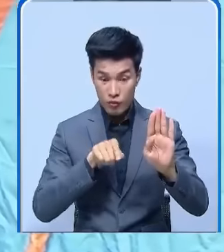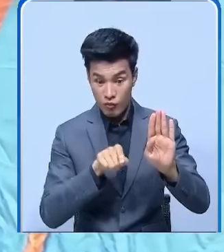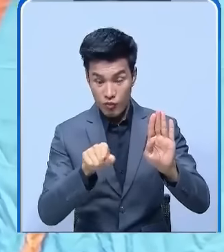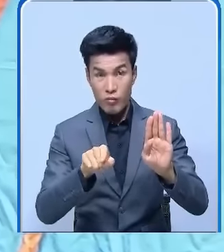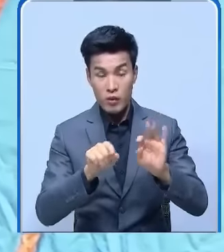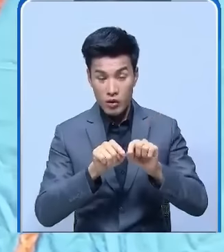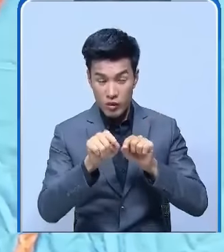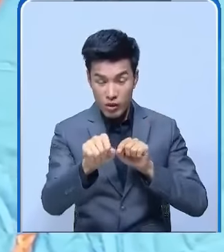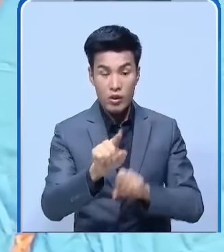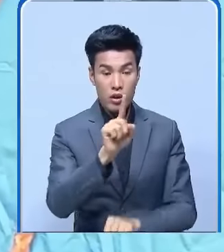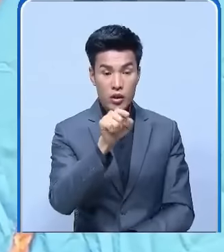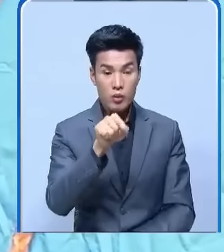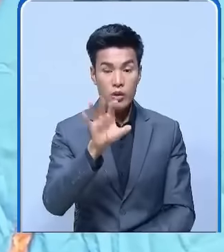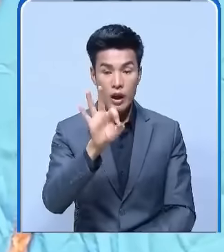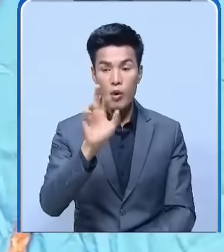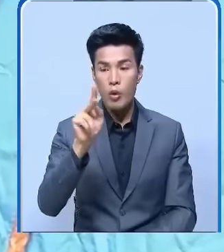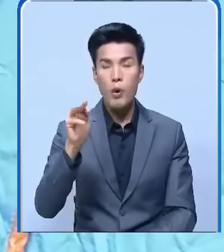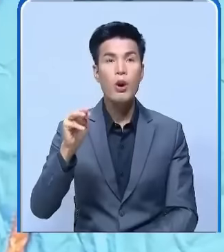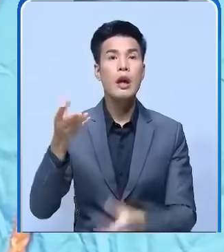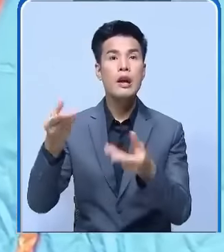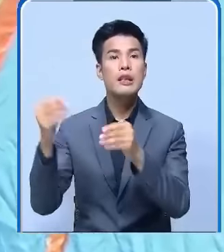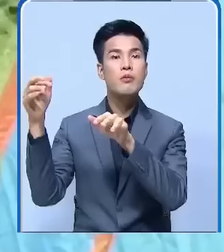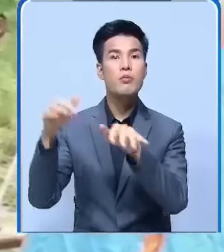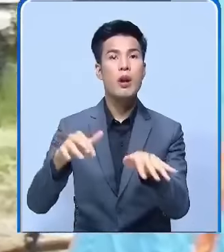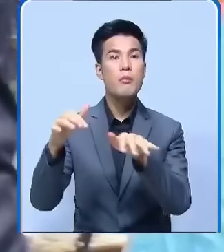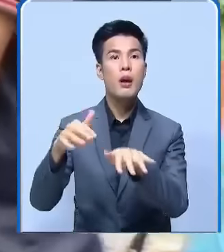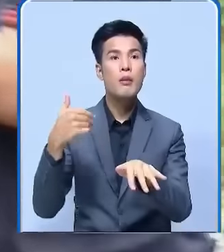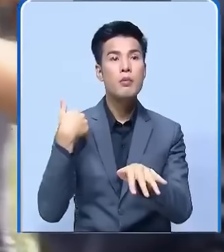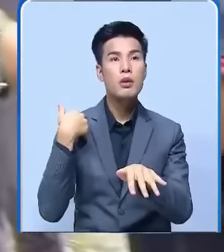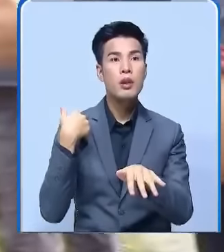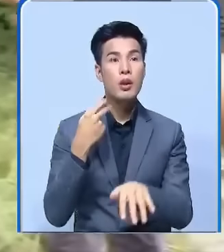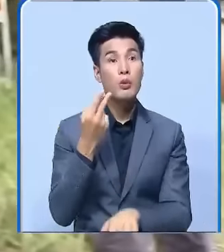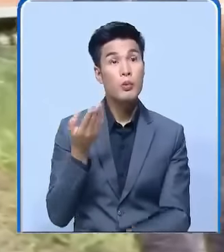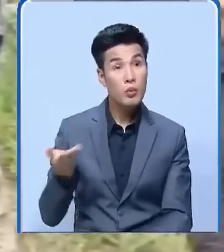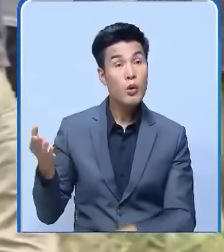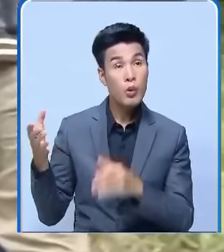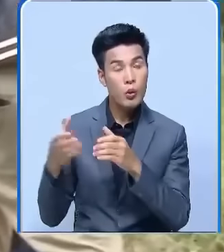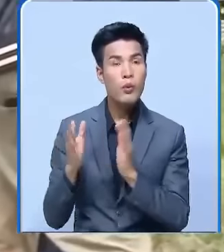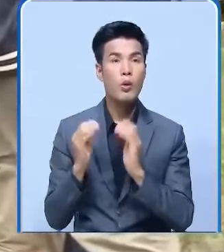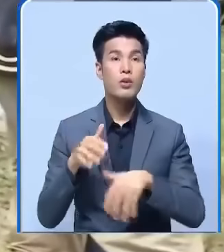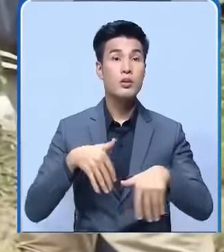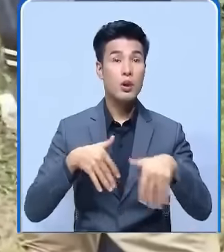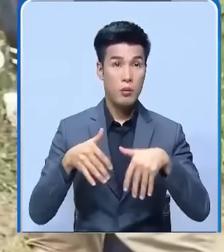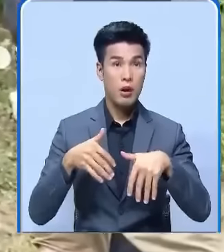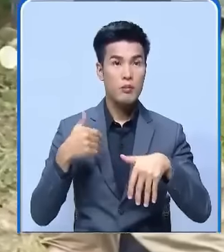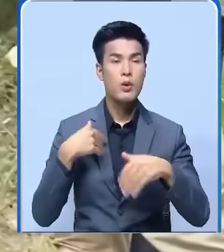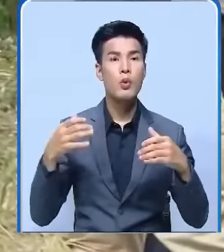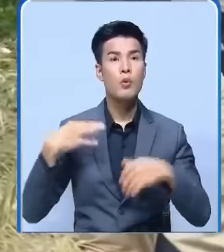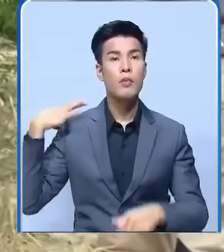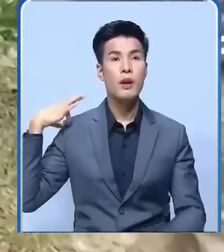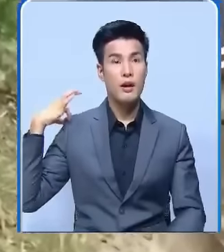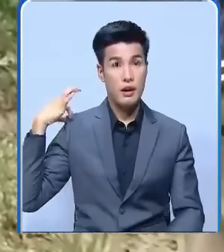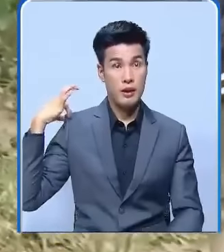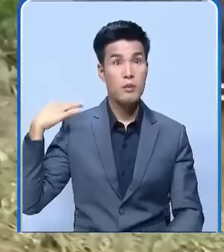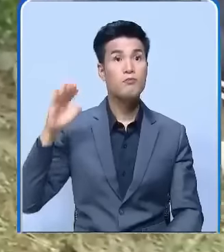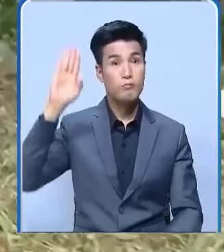าง 1.9 กิโลเมตรดินไหลตลอดเส้นทางครับเราจึงมาเจอกับกลุ่มน้องๆกลุ่มนี้แหละครับซึ่งเป็นชาวบ้านในหมู่บ้านครับซึ่งเป็นกลุ่มจิตอาสาเมื่อคืน